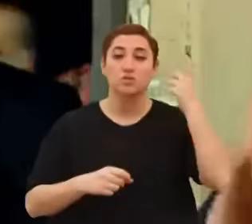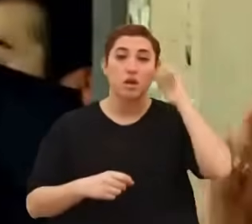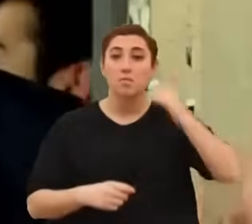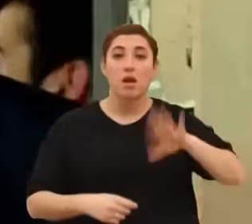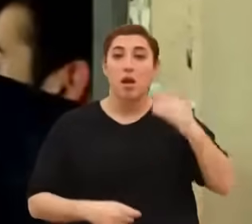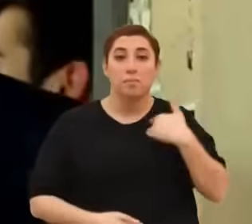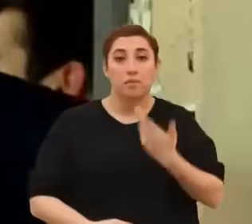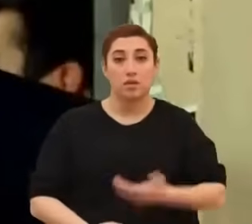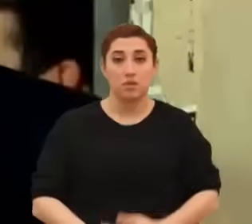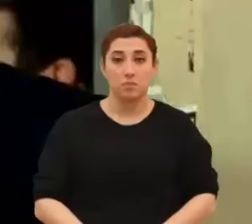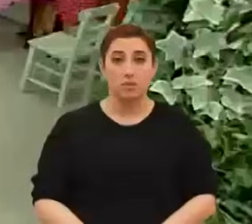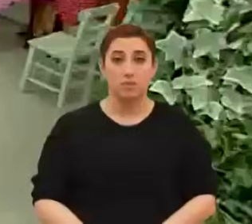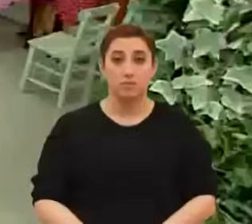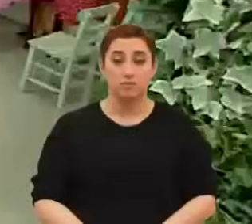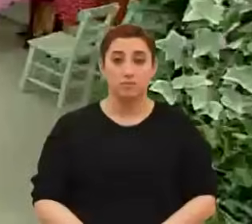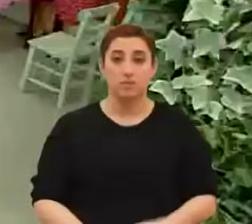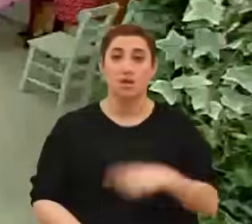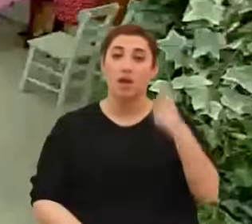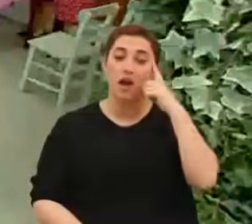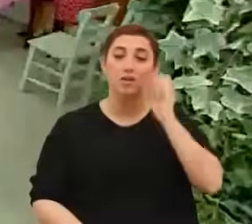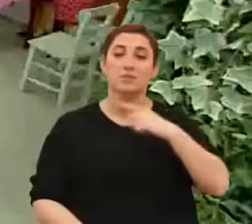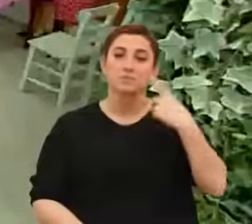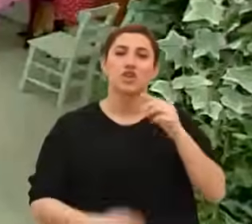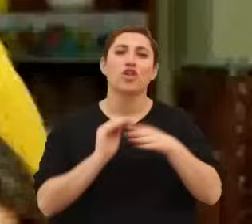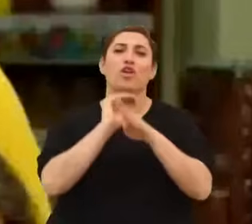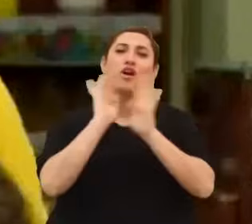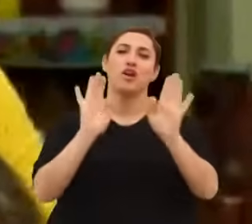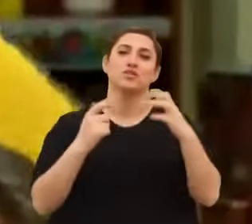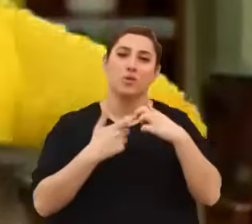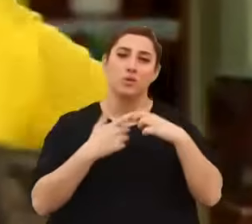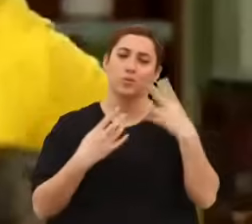aklıma gelmezdi mesela. Hay aklınla bin yaşa ya Rukiye.